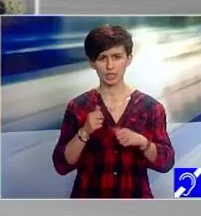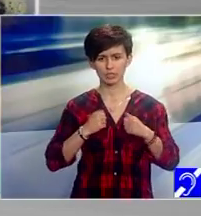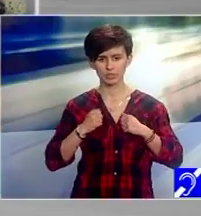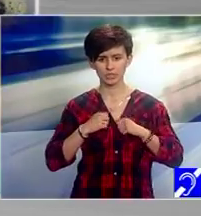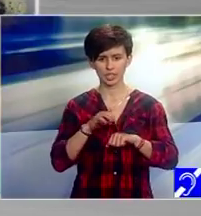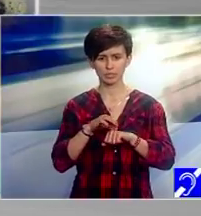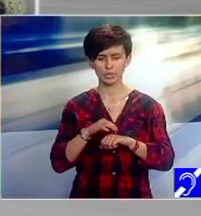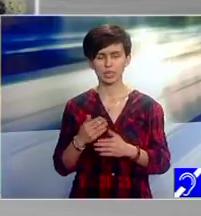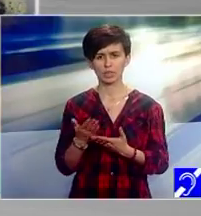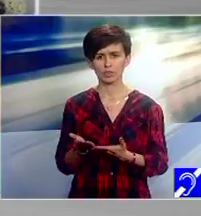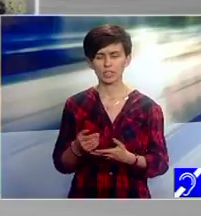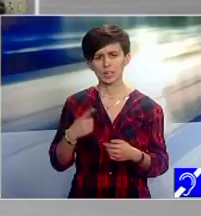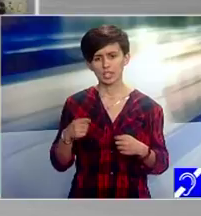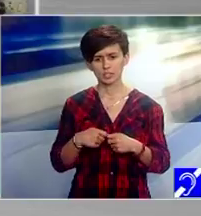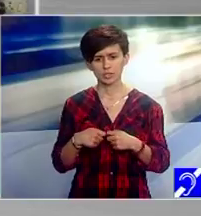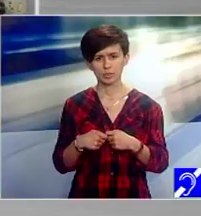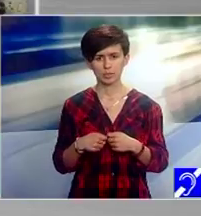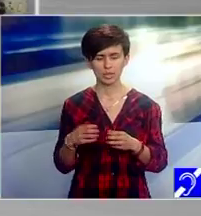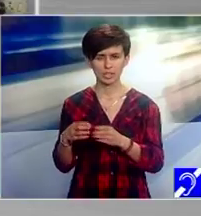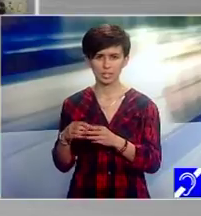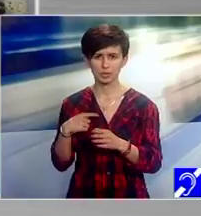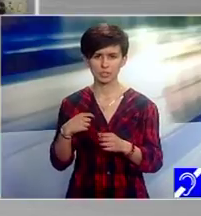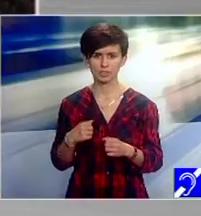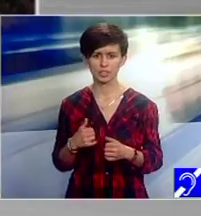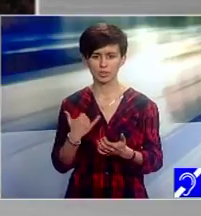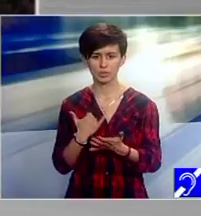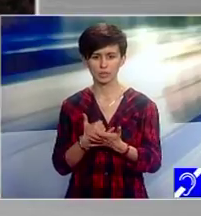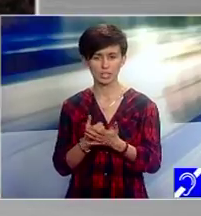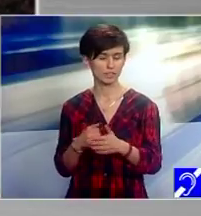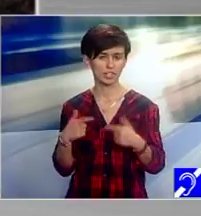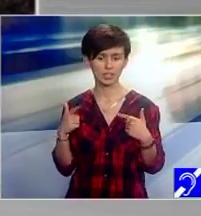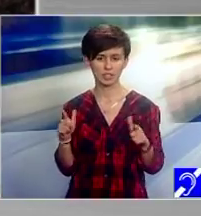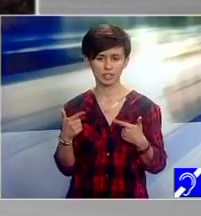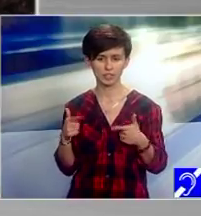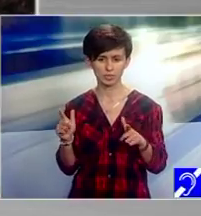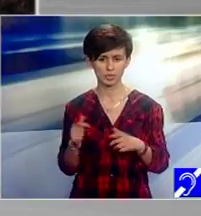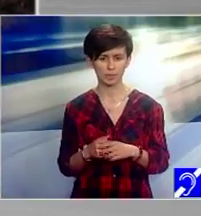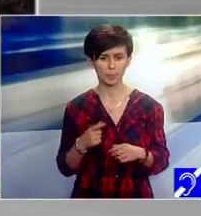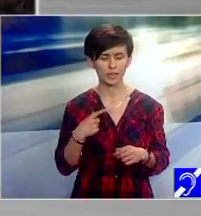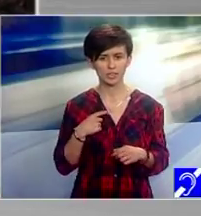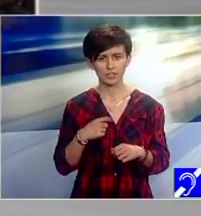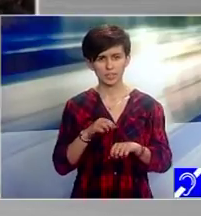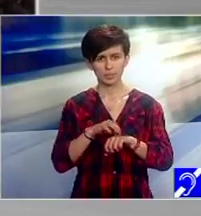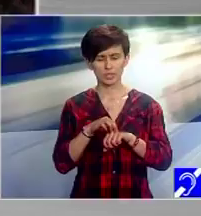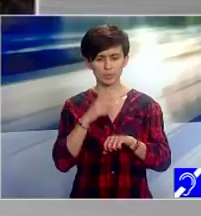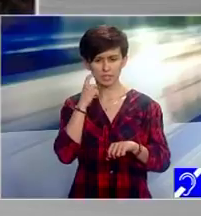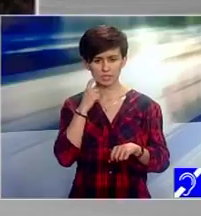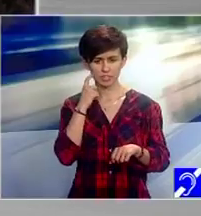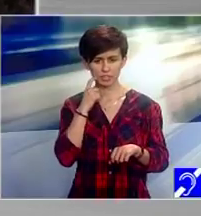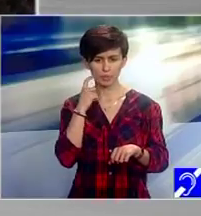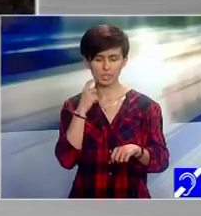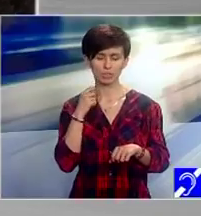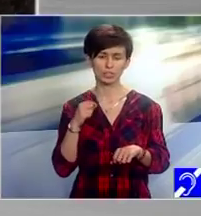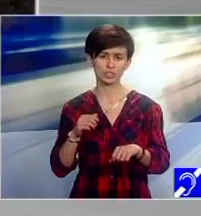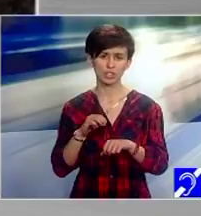medical asigurat de ceilalți membri ai echipei va fi o adevărată aventură. Vor fi medici, chirurgi, stomatologi, pediatri, care vor